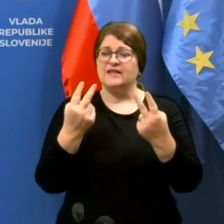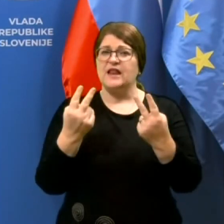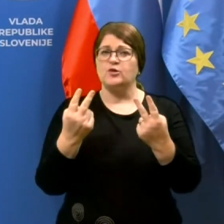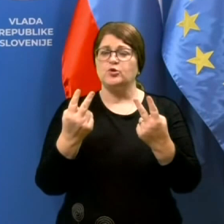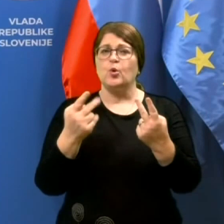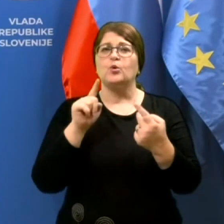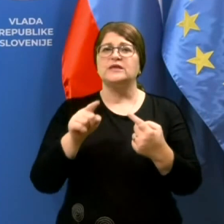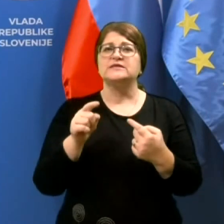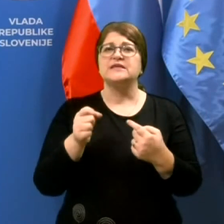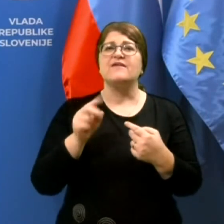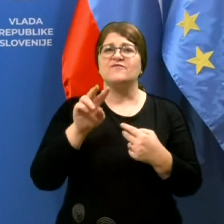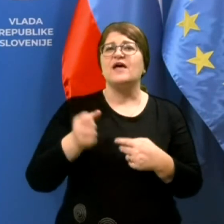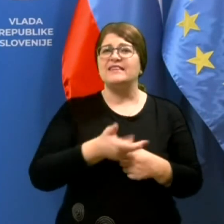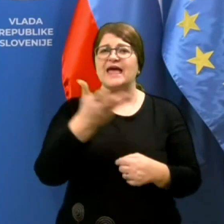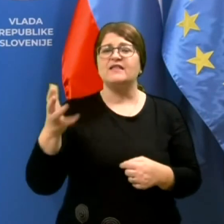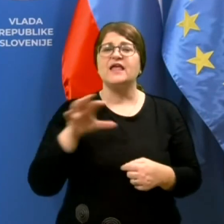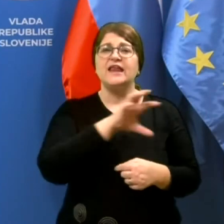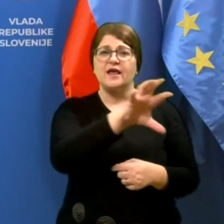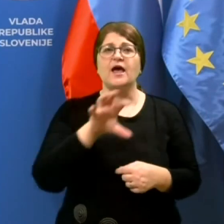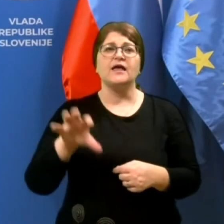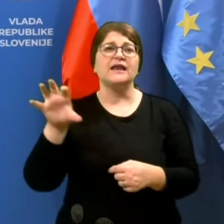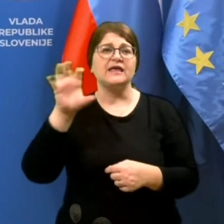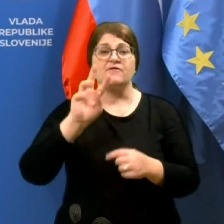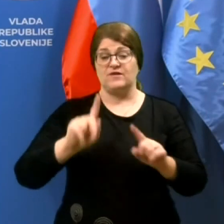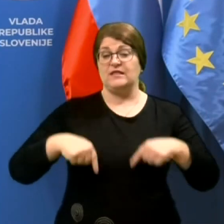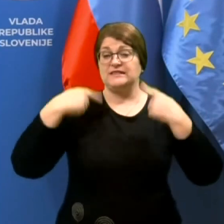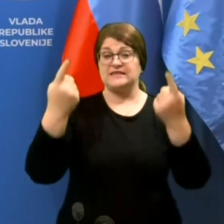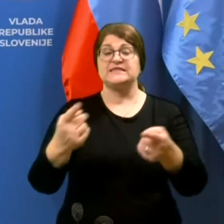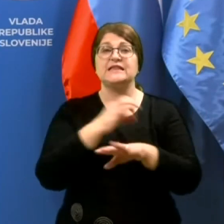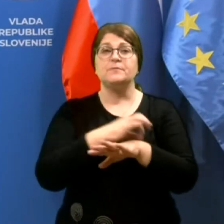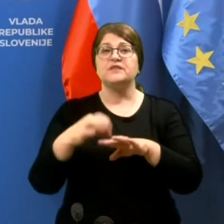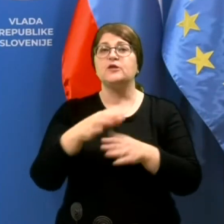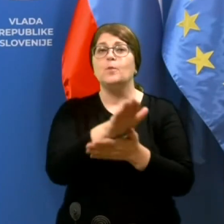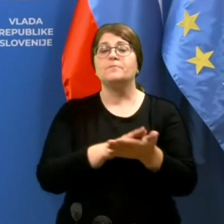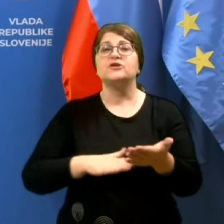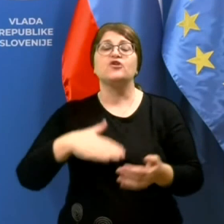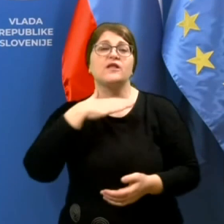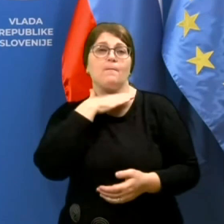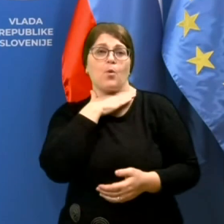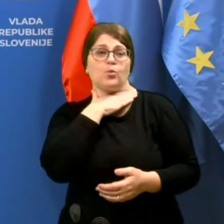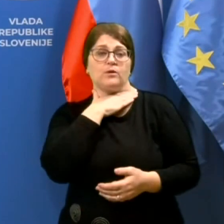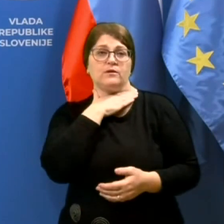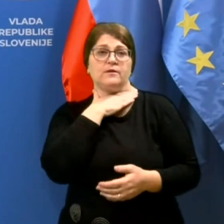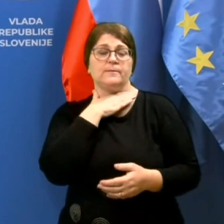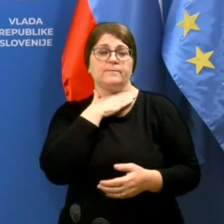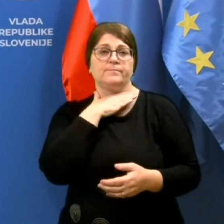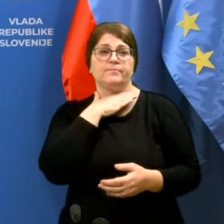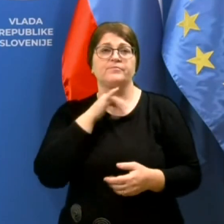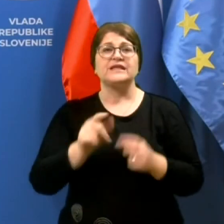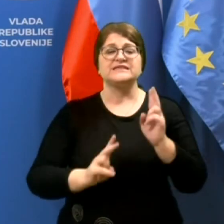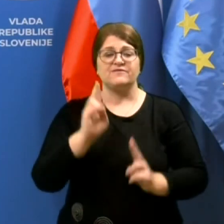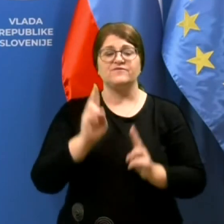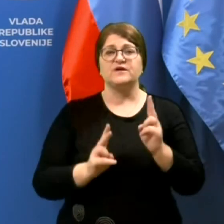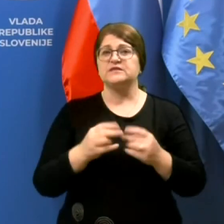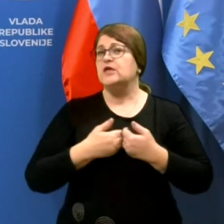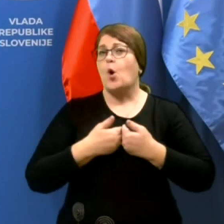več. Zato bi vas od zdaj naprej prosil, če lahko imamo tiskovne konference eno uro prej, ker je v Krškem odstopil